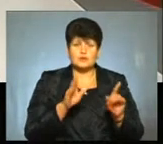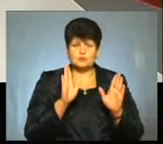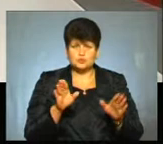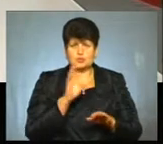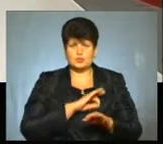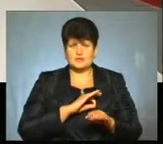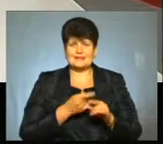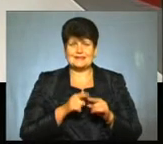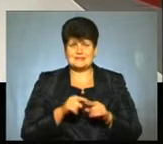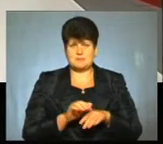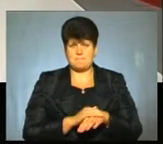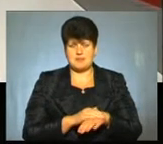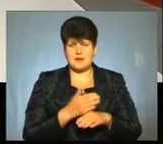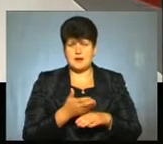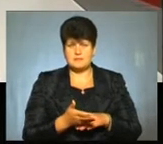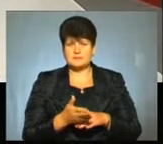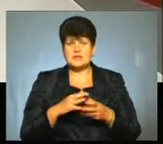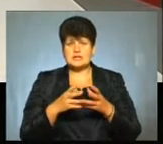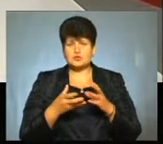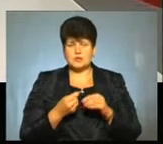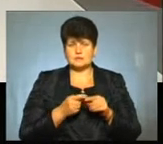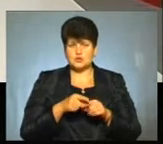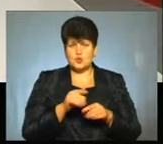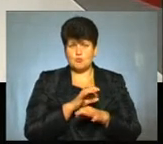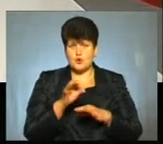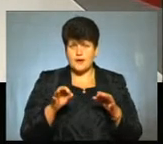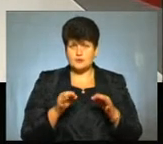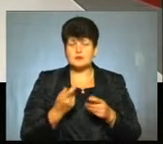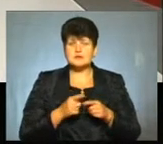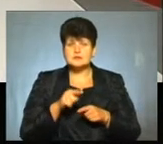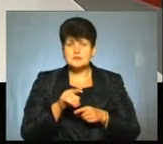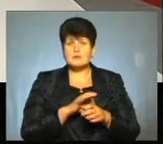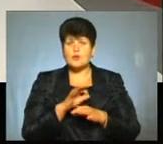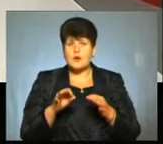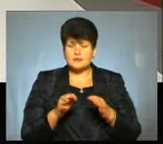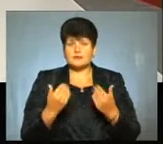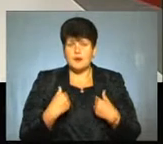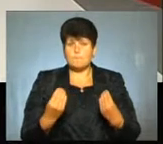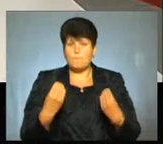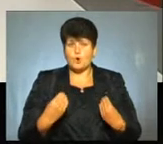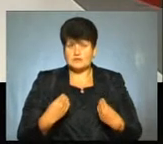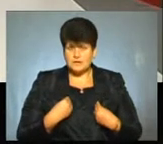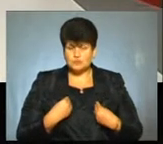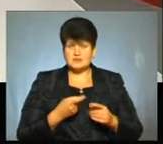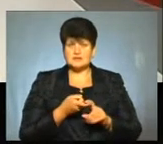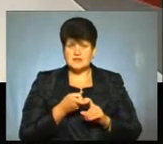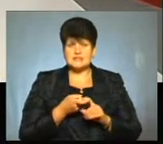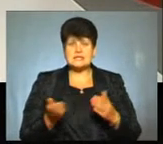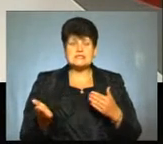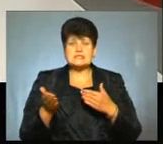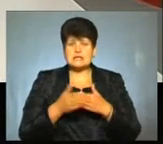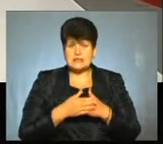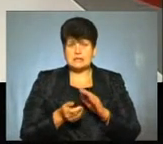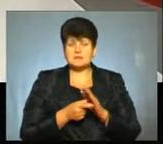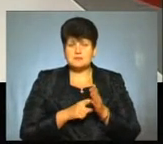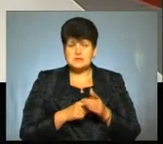вони будуть користуватися цими благами, результатами цього проєкту. Але такі проєкти, наприклад, як нам подають, які стосуються закритого